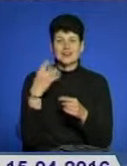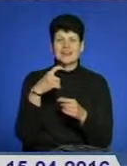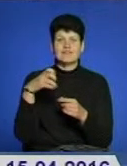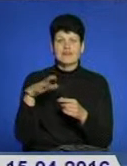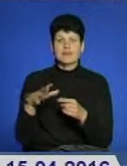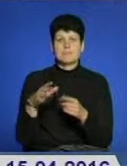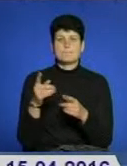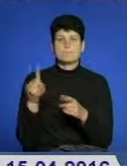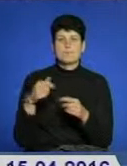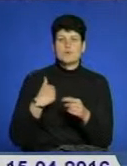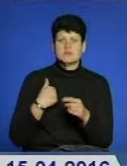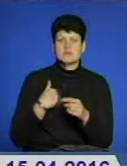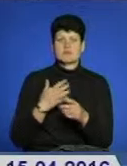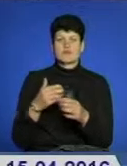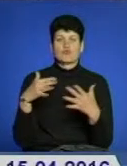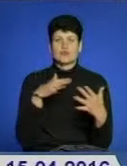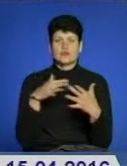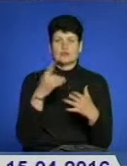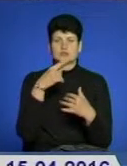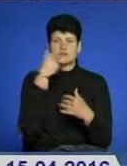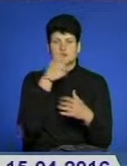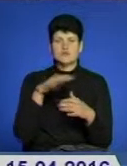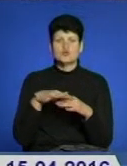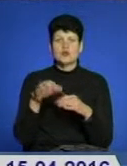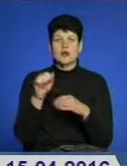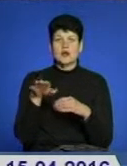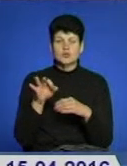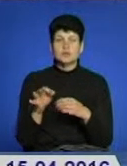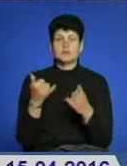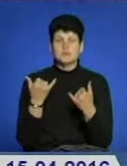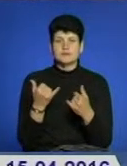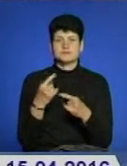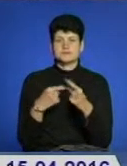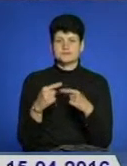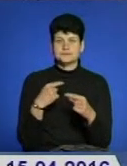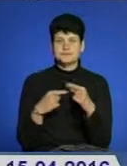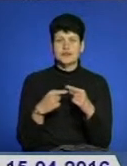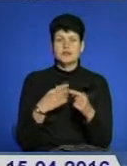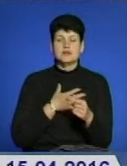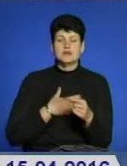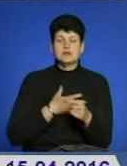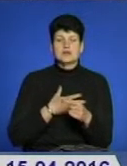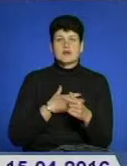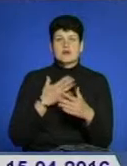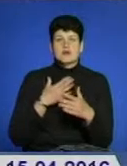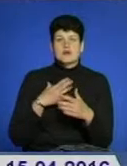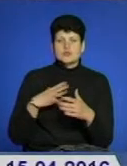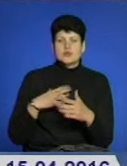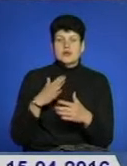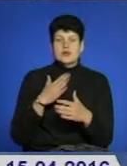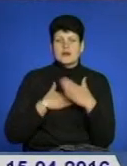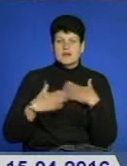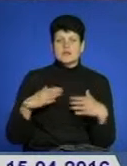вони відвоювали в зоні АТО і нарешті діждалися демобілізації. Тривожні очікування рідних, радісні обійми і щирі слова